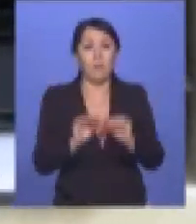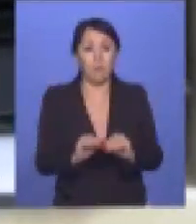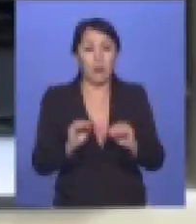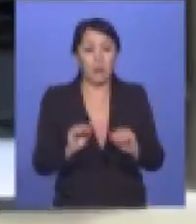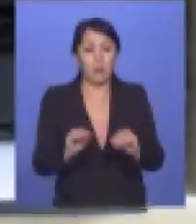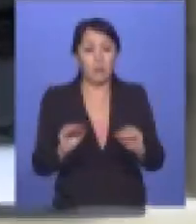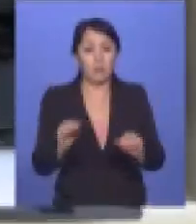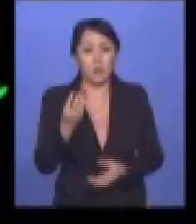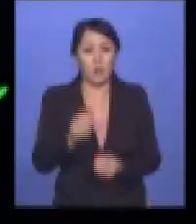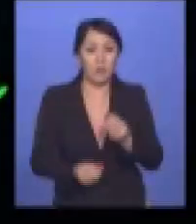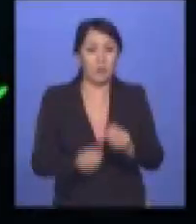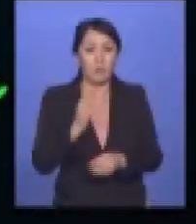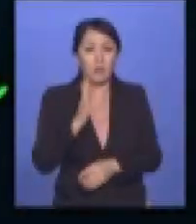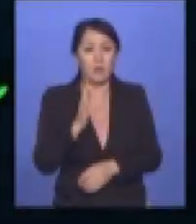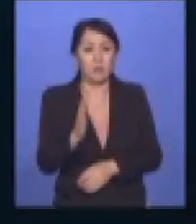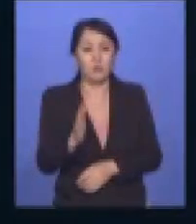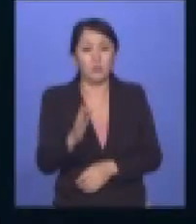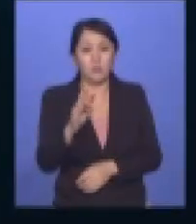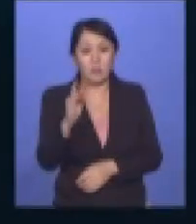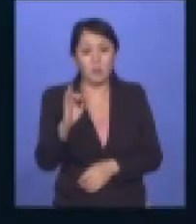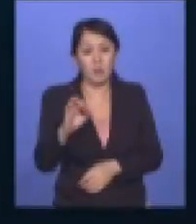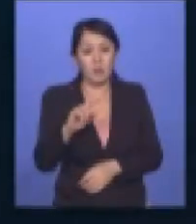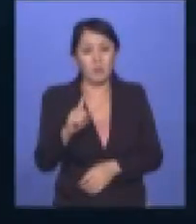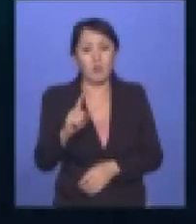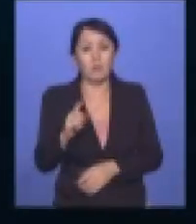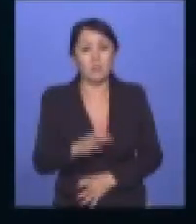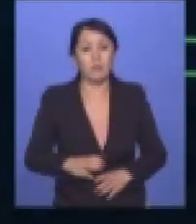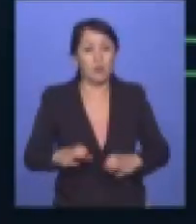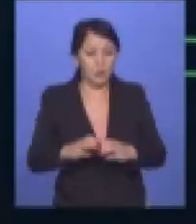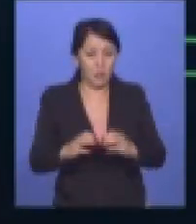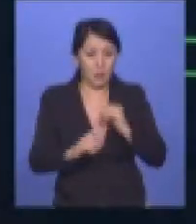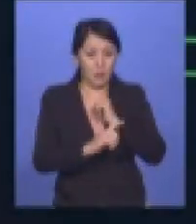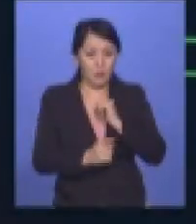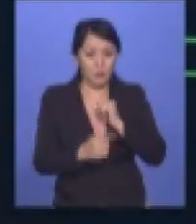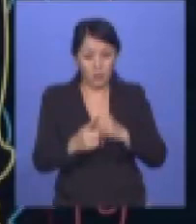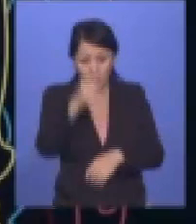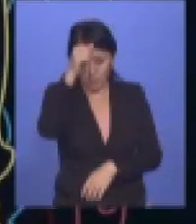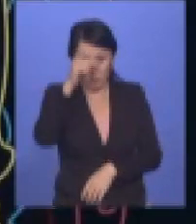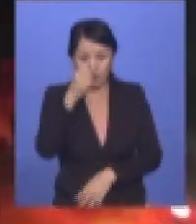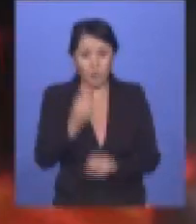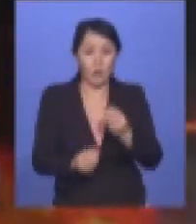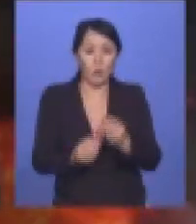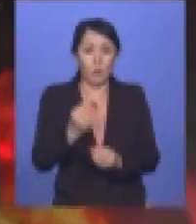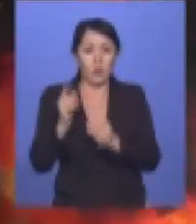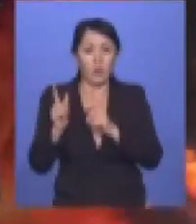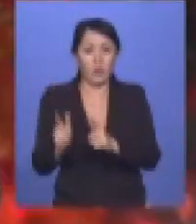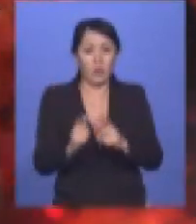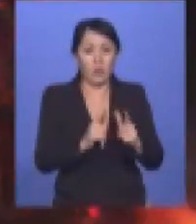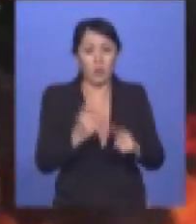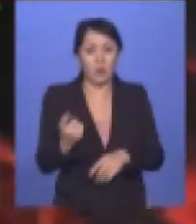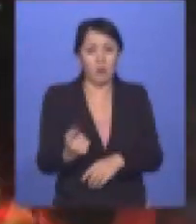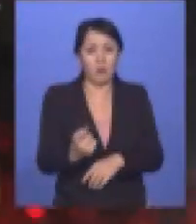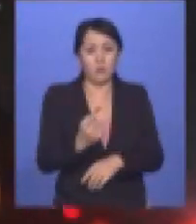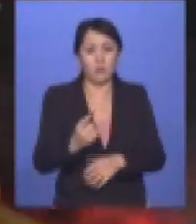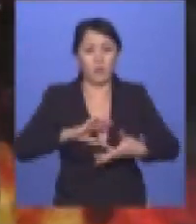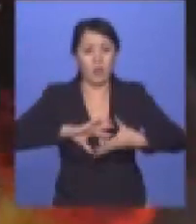жиналып ойнап жүрміз. Жұлдызды команданың құрамына кірген жерлестеріміз соңғы бір ай көлемінде ойынға қызу дайындық жүргізіп өз шеберліктерін